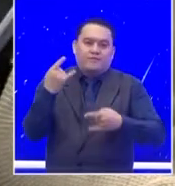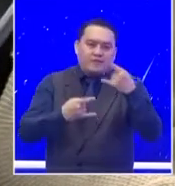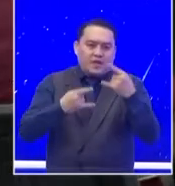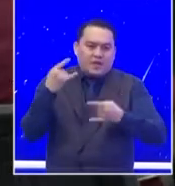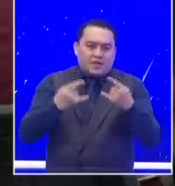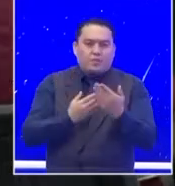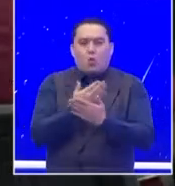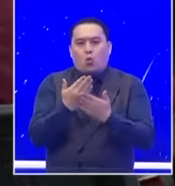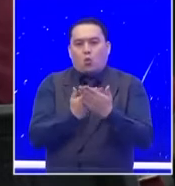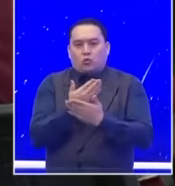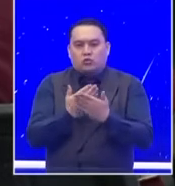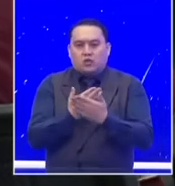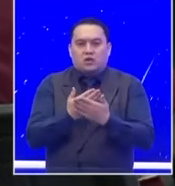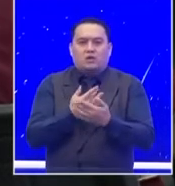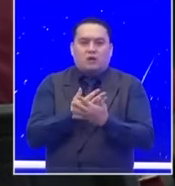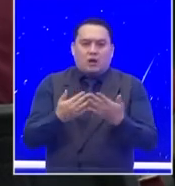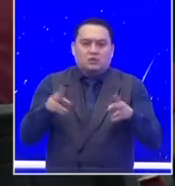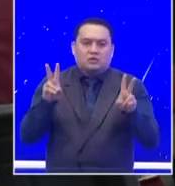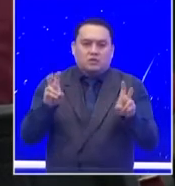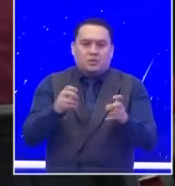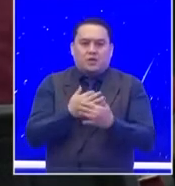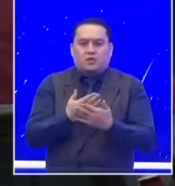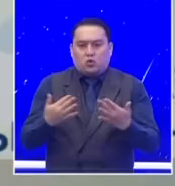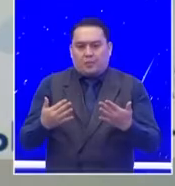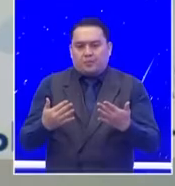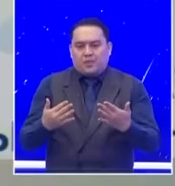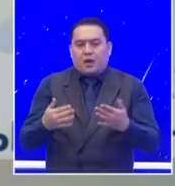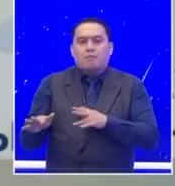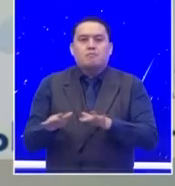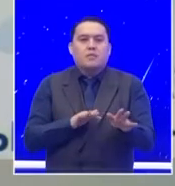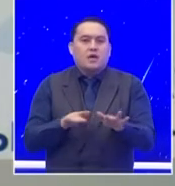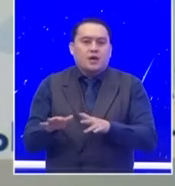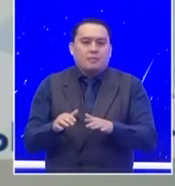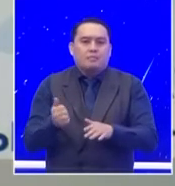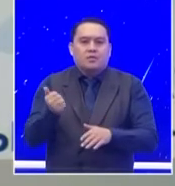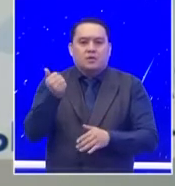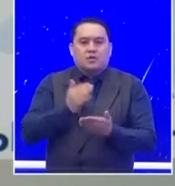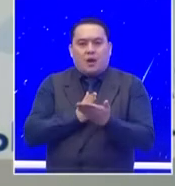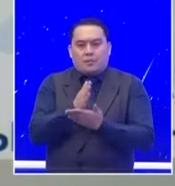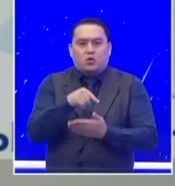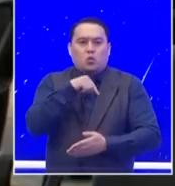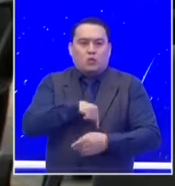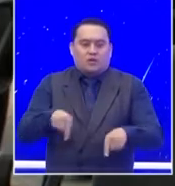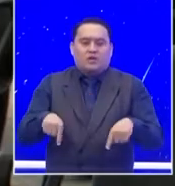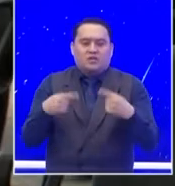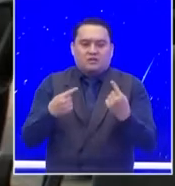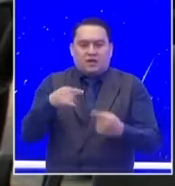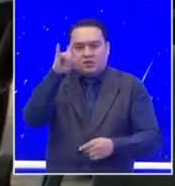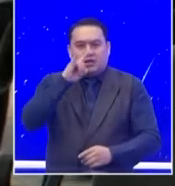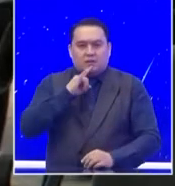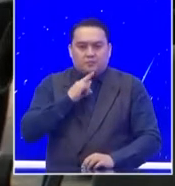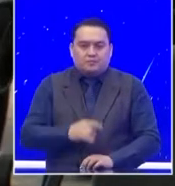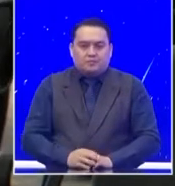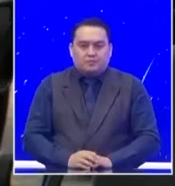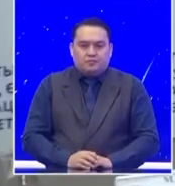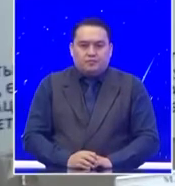пленариум художников в ЖТСУ «Атамекеном» и другие. Все мероприятия, как и прежде, направлены на духовное развитие